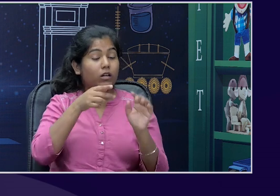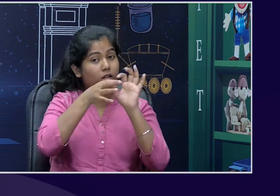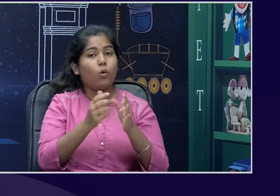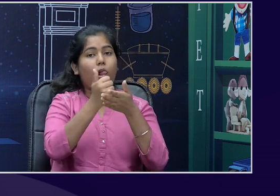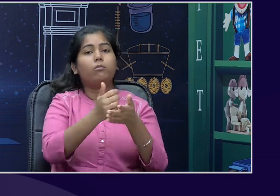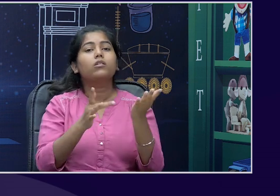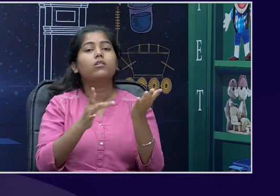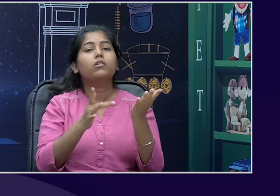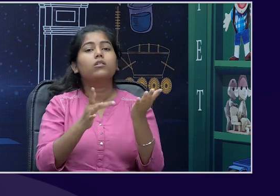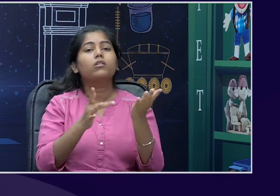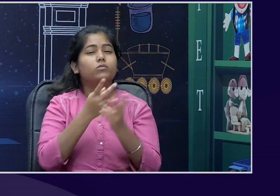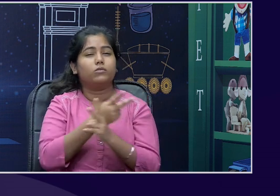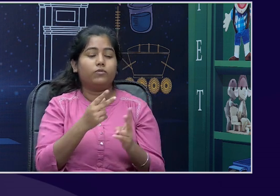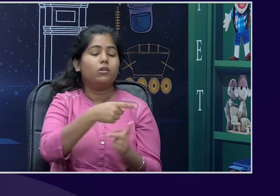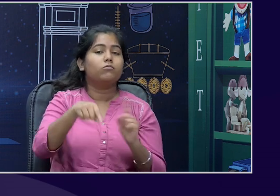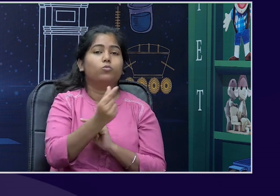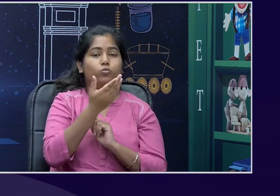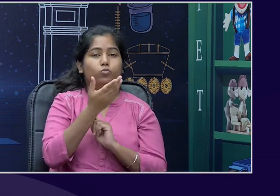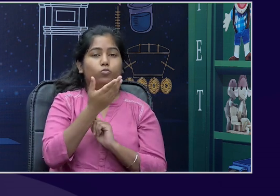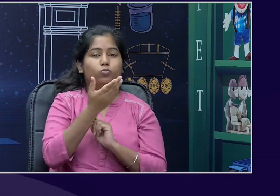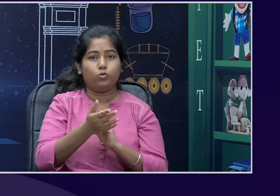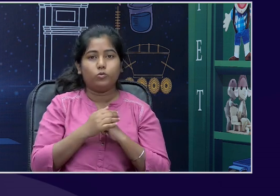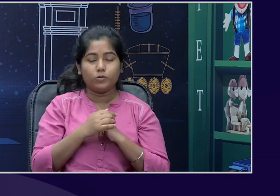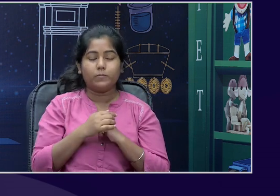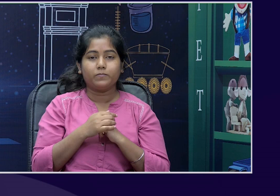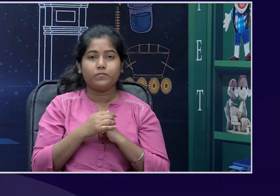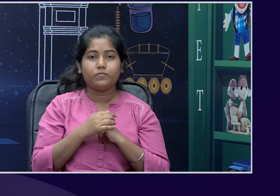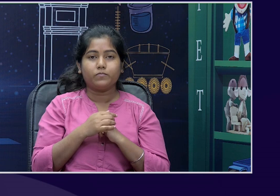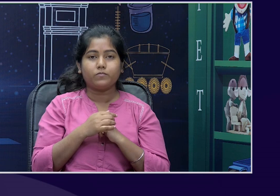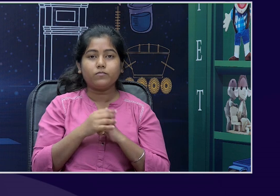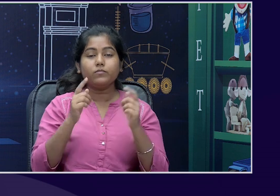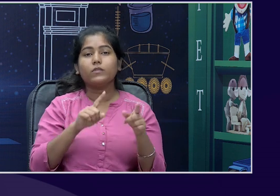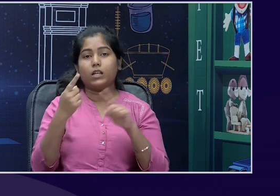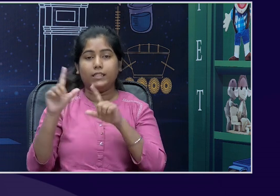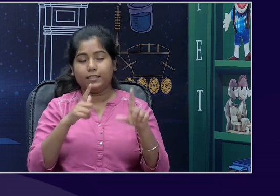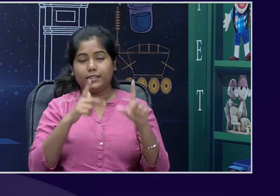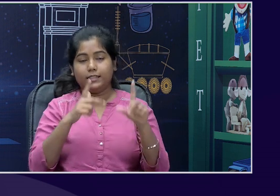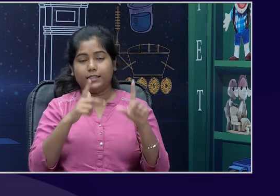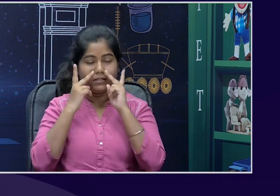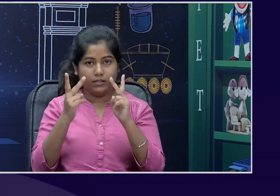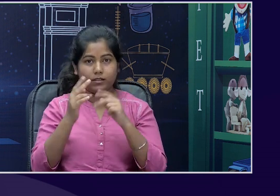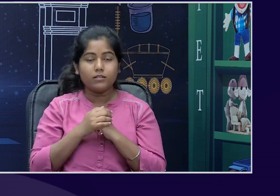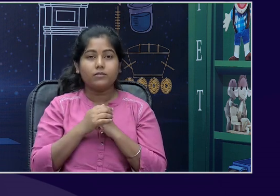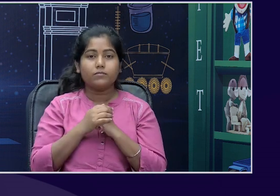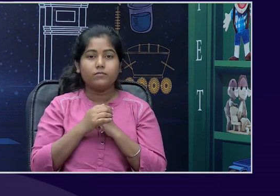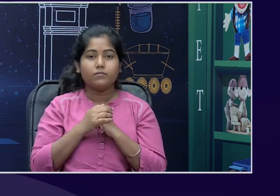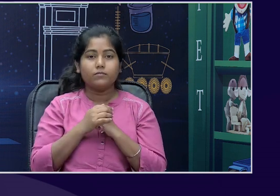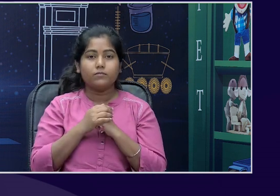हैं, ये उपयोग में लाई जाती है। प्लीज आप एक स्लाइड नेक्स्ट स्लाइड करेंगे तो आप इसमें